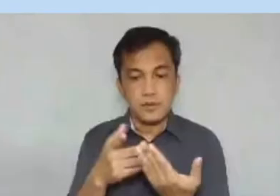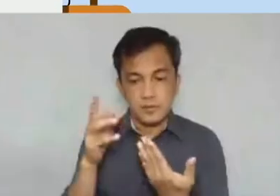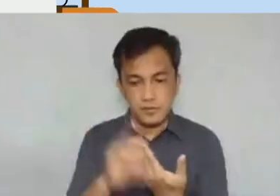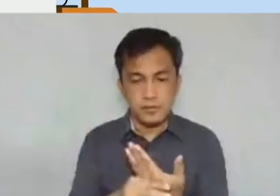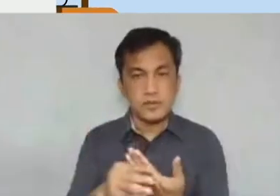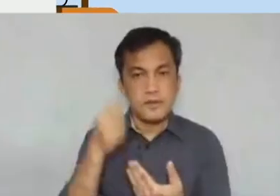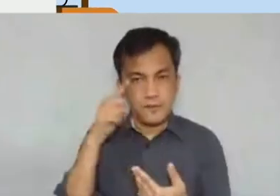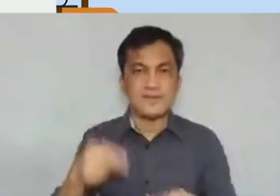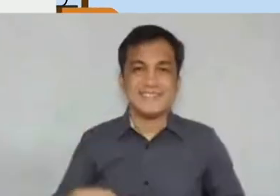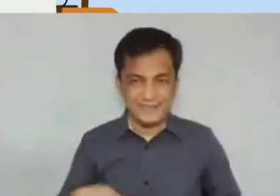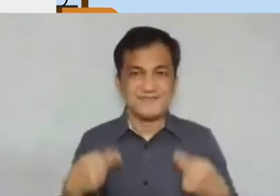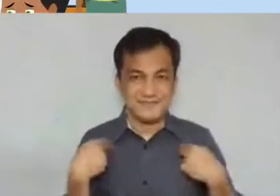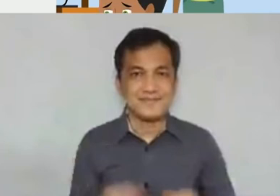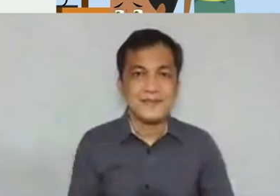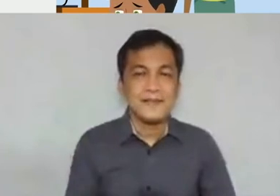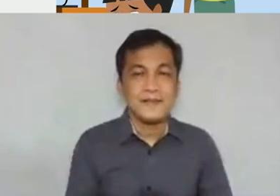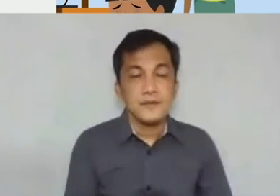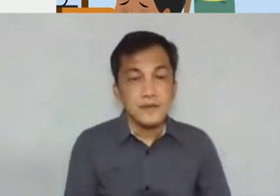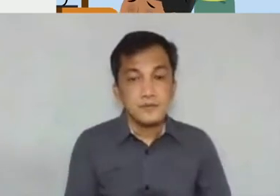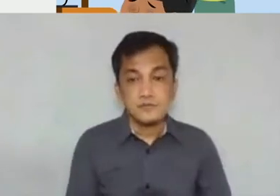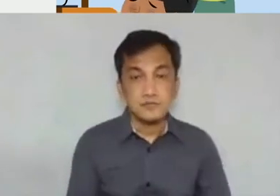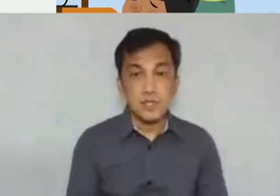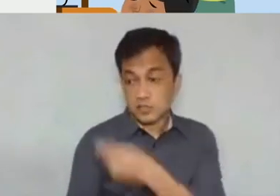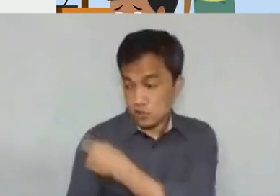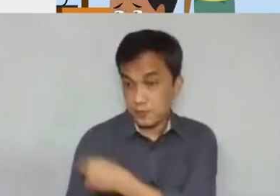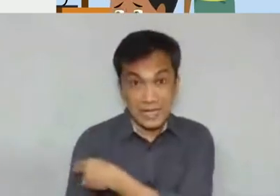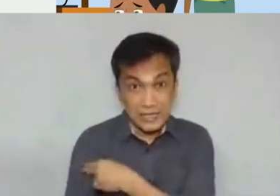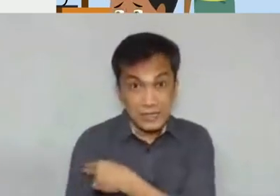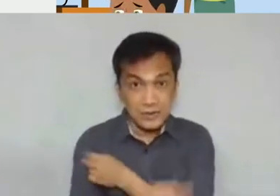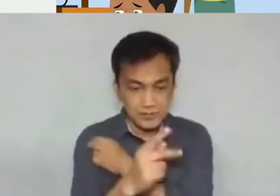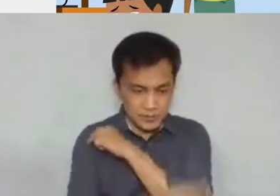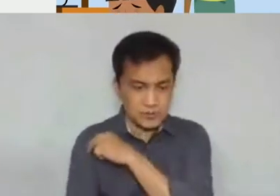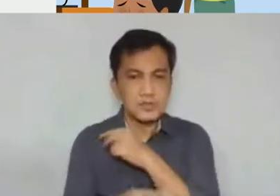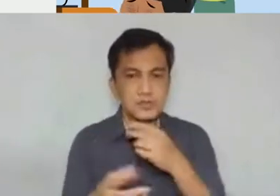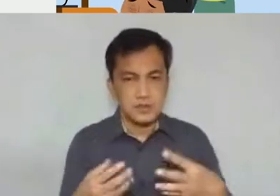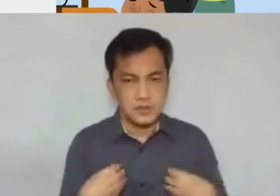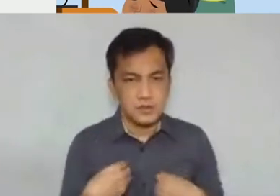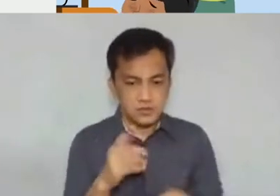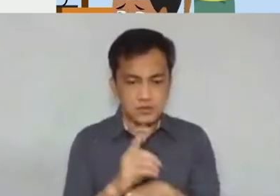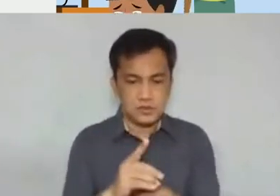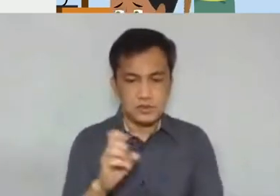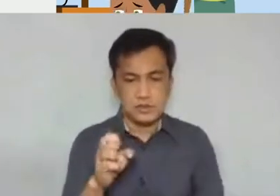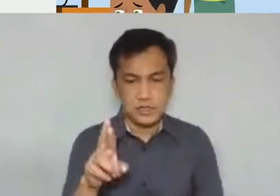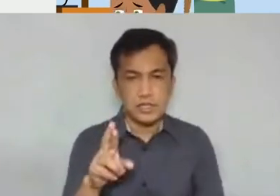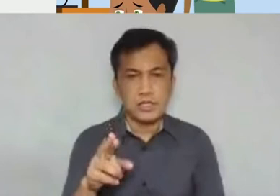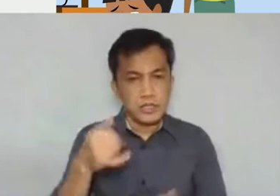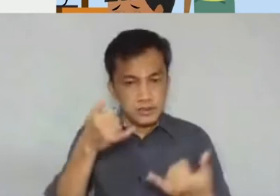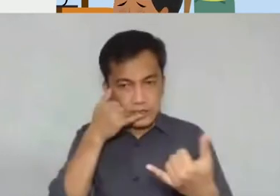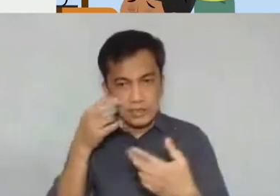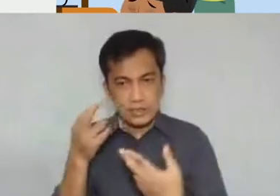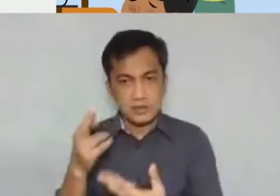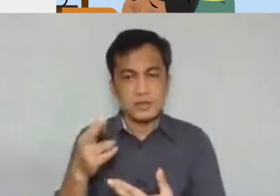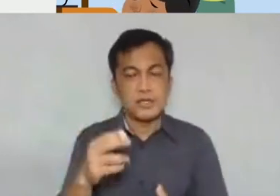Sa ospital ng probinsya, tinanggap na mga naka-duty sa ER ang tele-referral galing sa PCP at